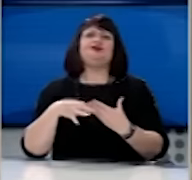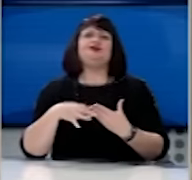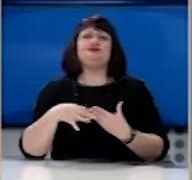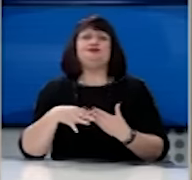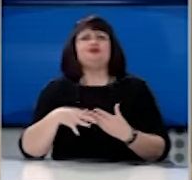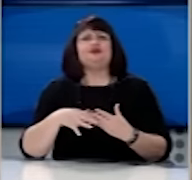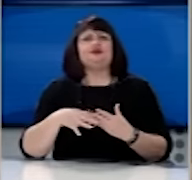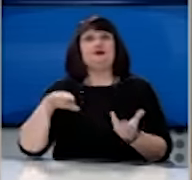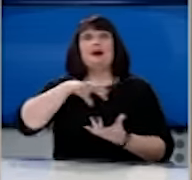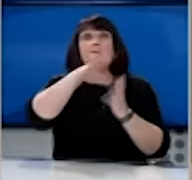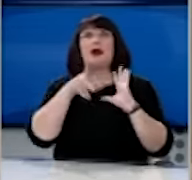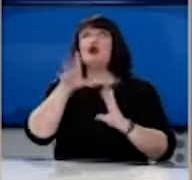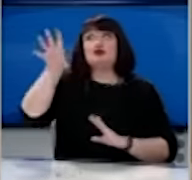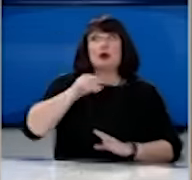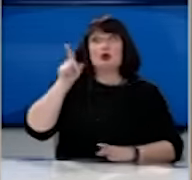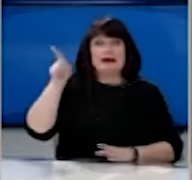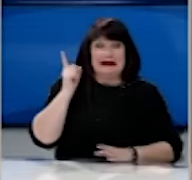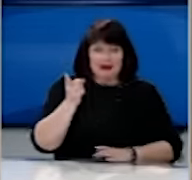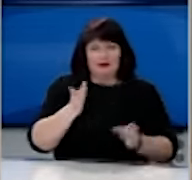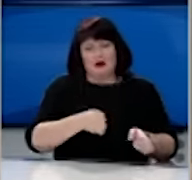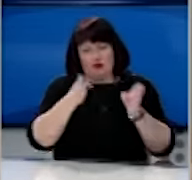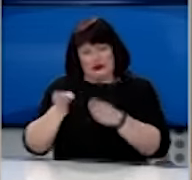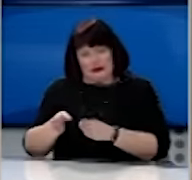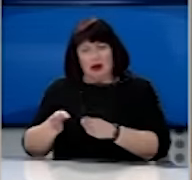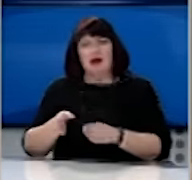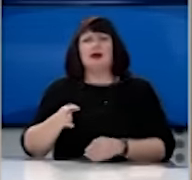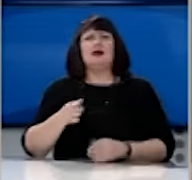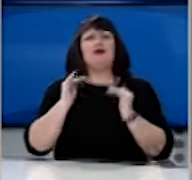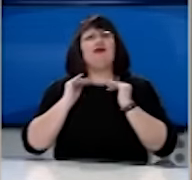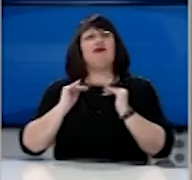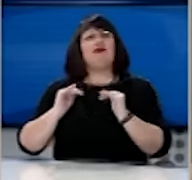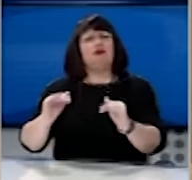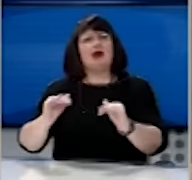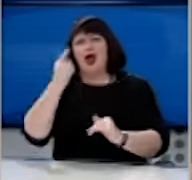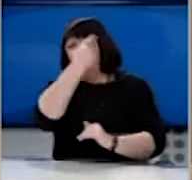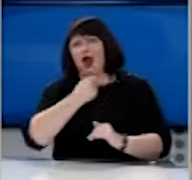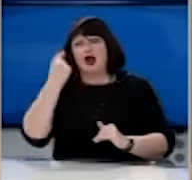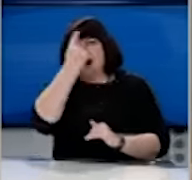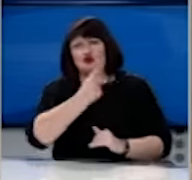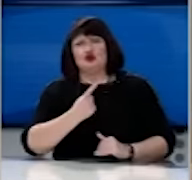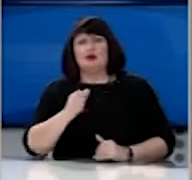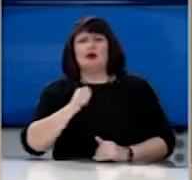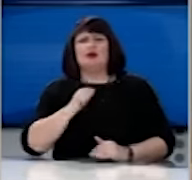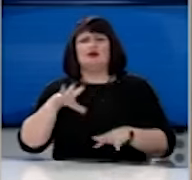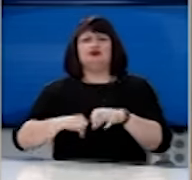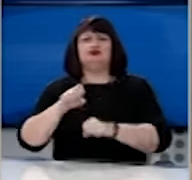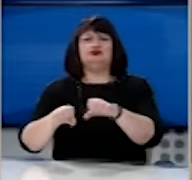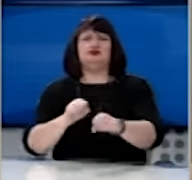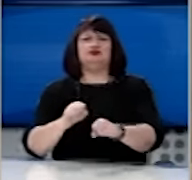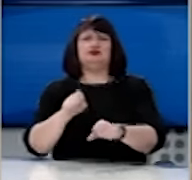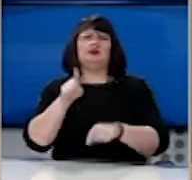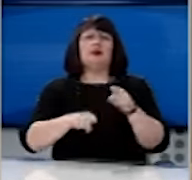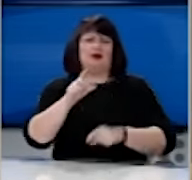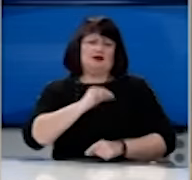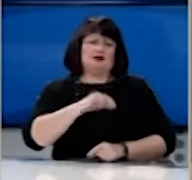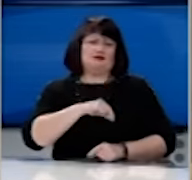και παγκόσμιες διαστάσεις, και από την άλλη διατηρεί την ατομική ιδιοποίηση, τον σφετερισμό δηλαδή